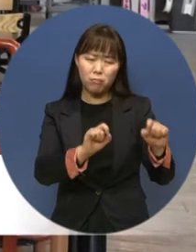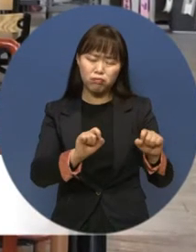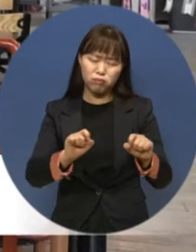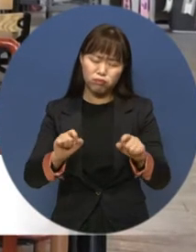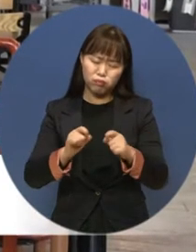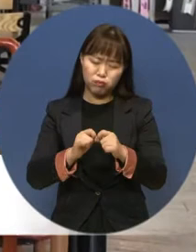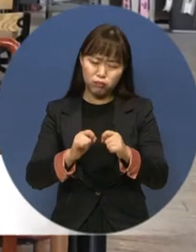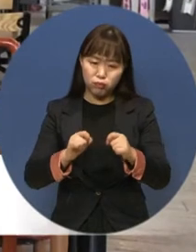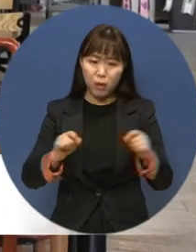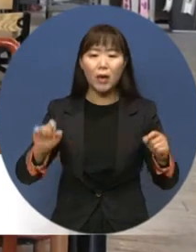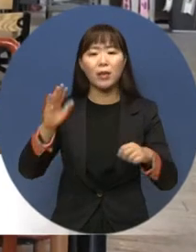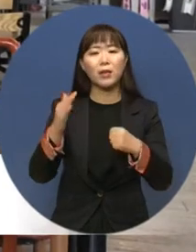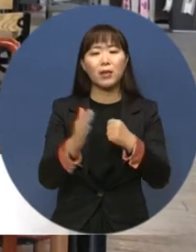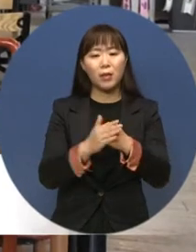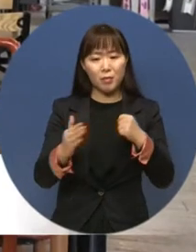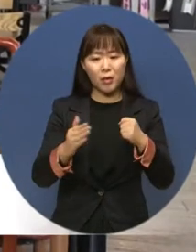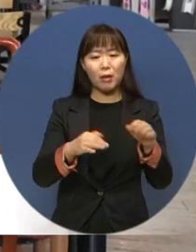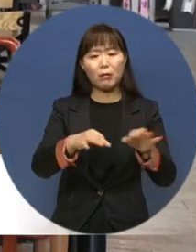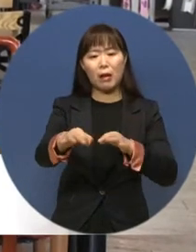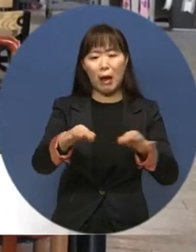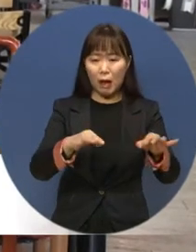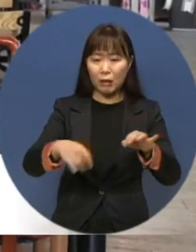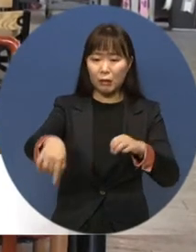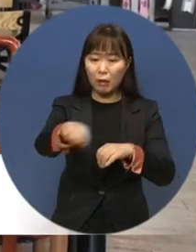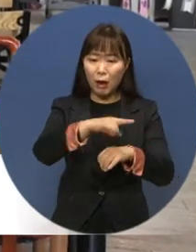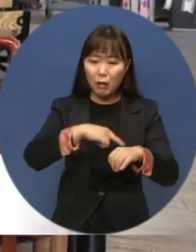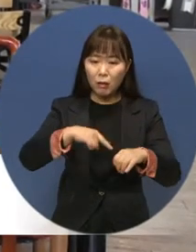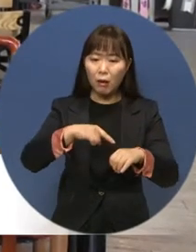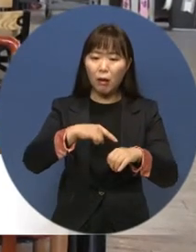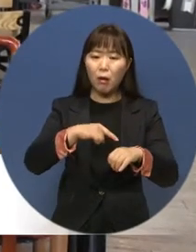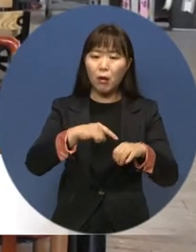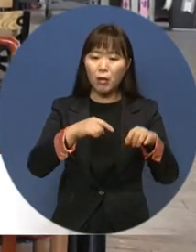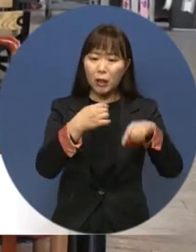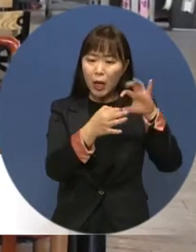오랫동안 지속되는 바람에 정말 가게를 해야 될지